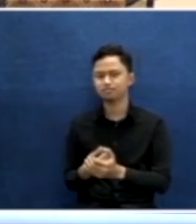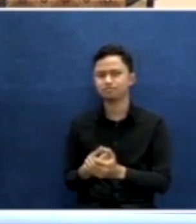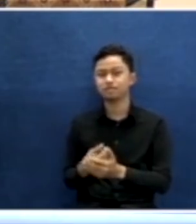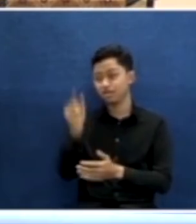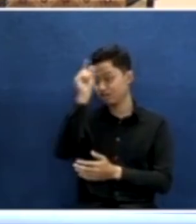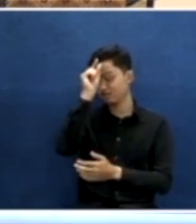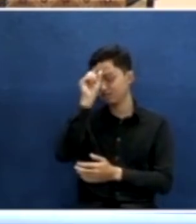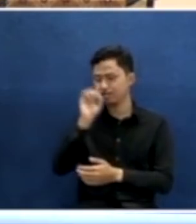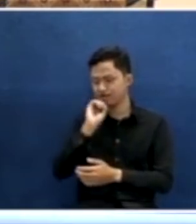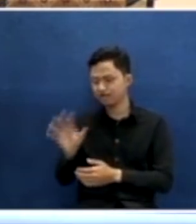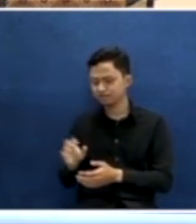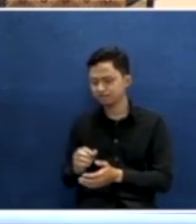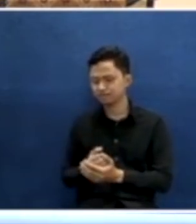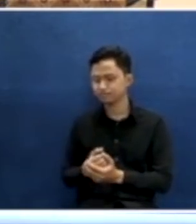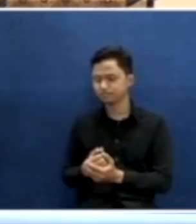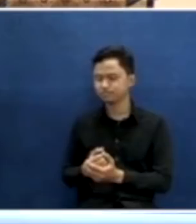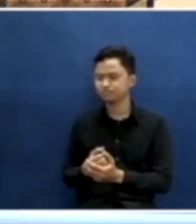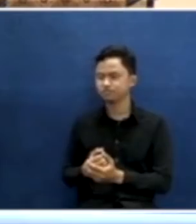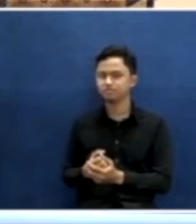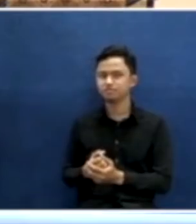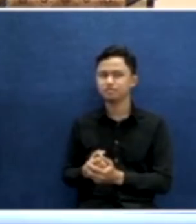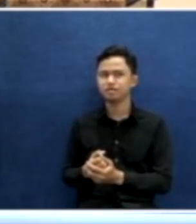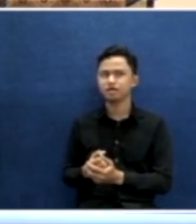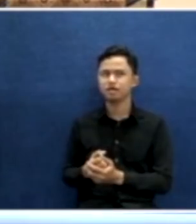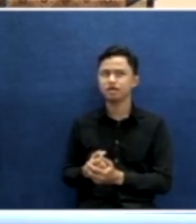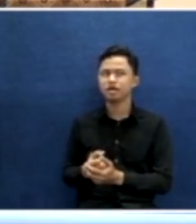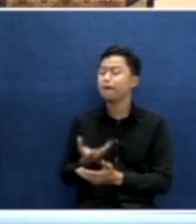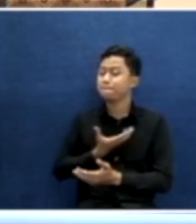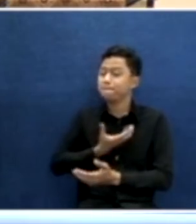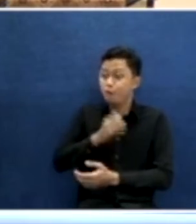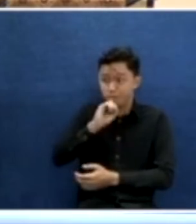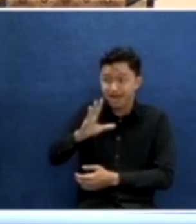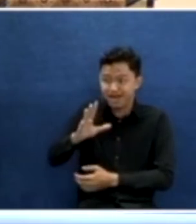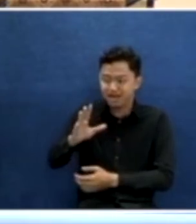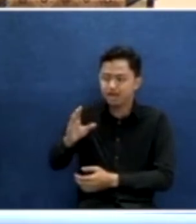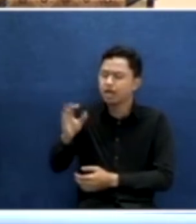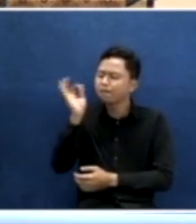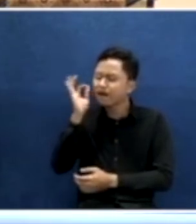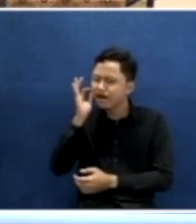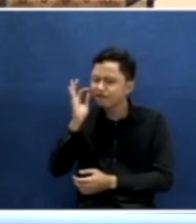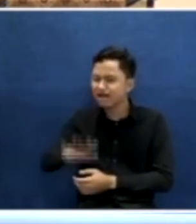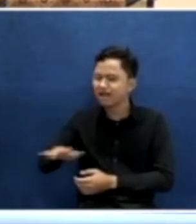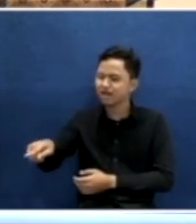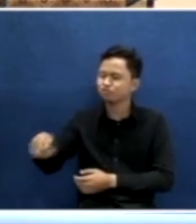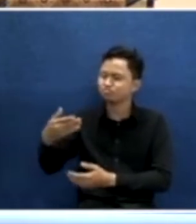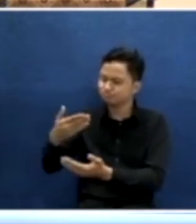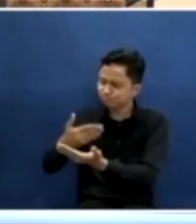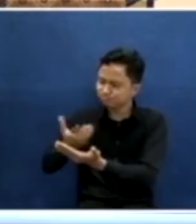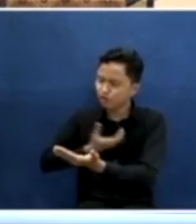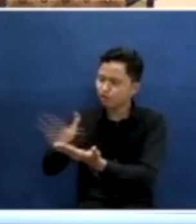sang Ustad pemimpin pondok pesantren tersebut hampir hampir mengatakan kami akan keluarkan anak bapak mohon maaf kami sudah tidak kuat lagi